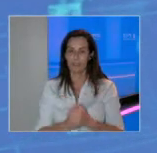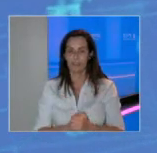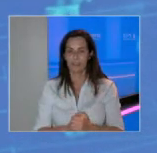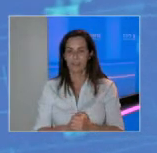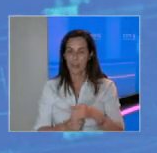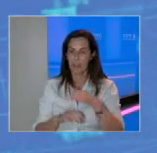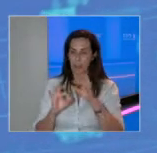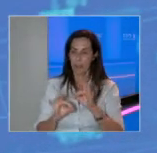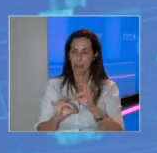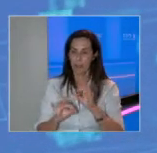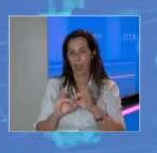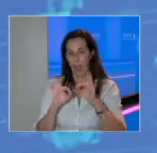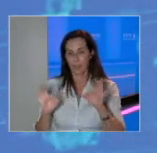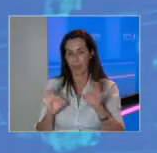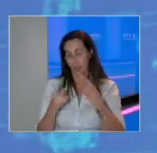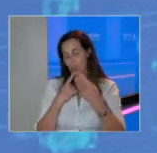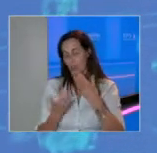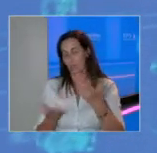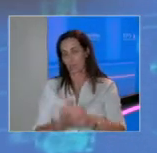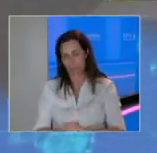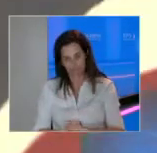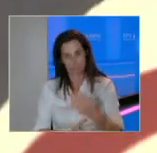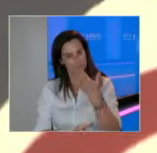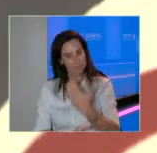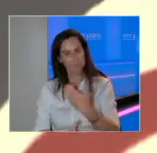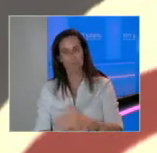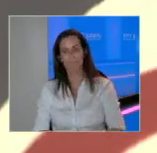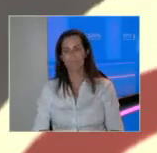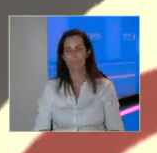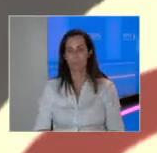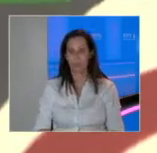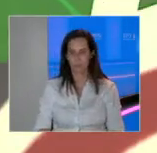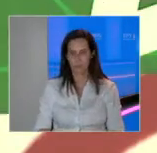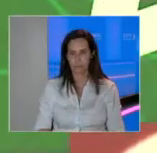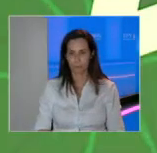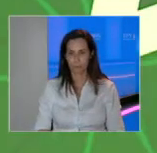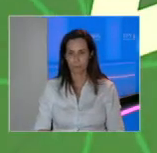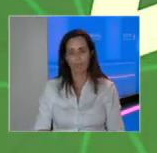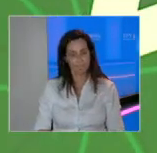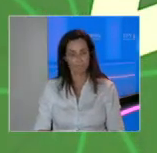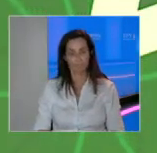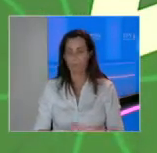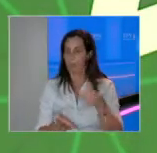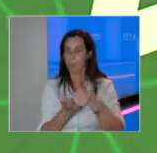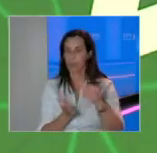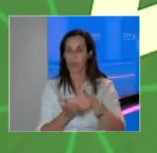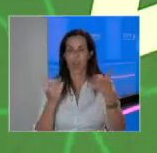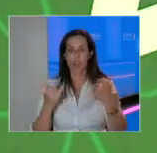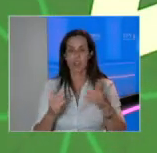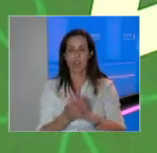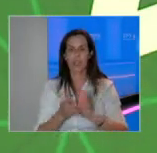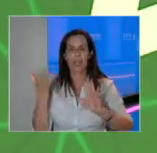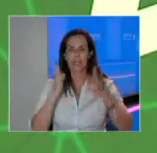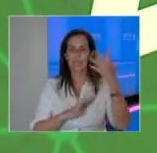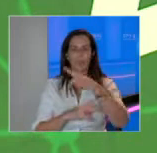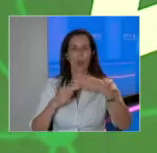זה באמת יכול להיות התחלה של דיון. תודה רבה לך, סביונה רוטלוי, תודה. טוב, ממשיכים עכשיו הלאה אל